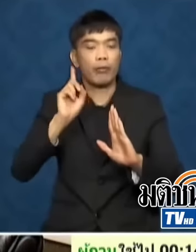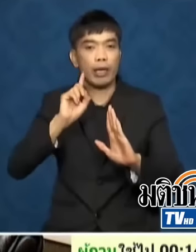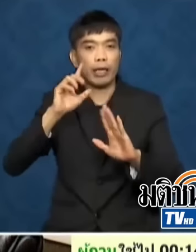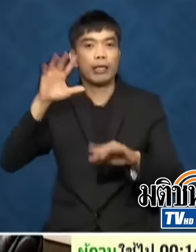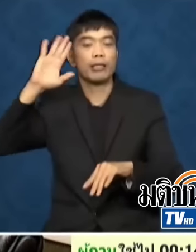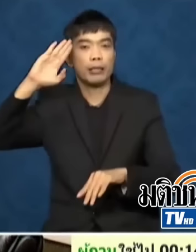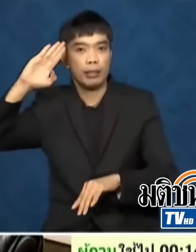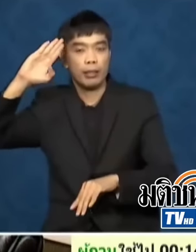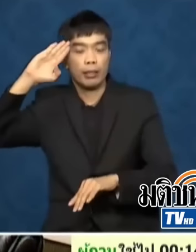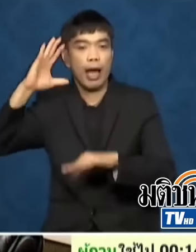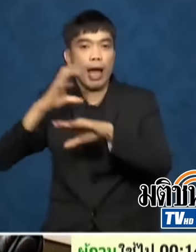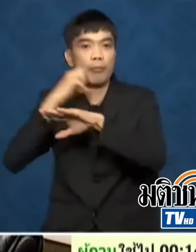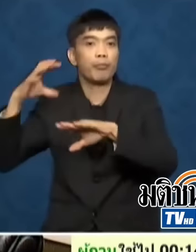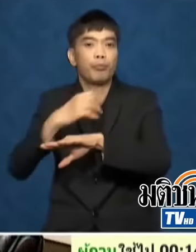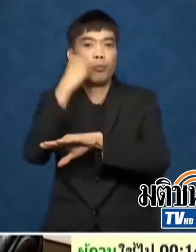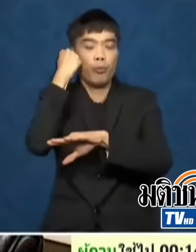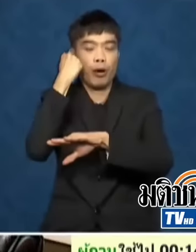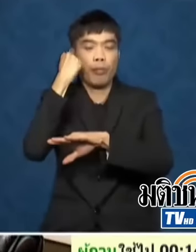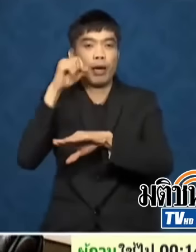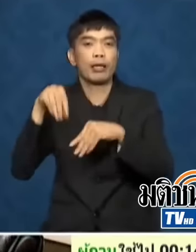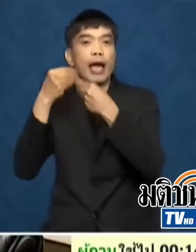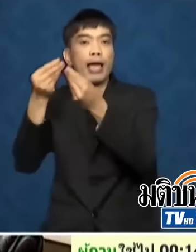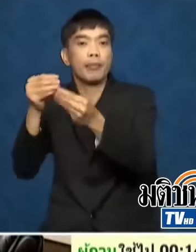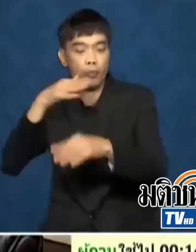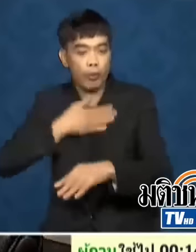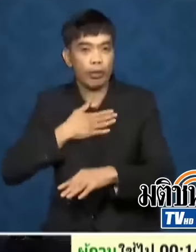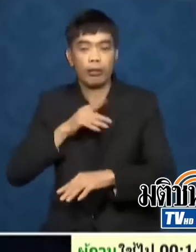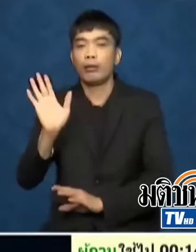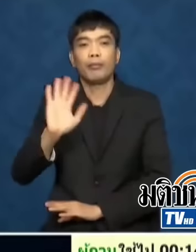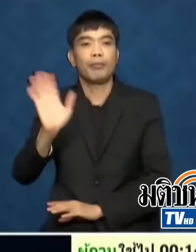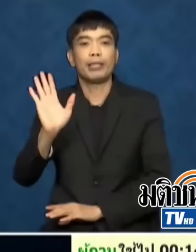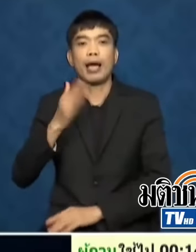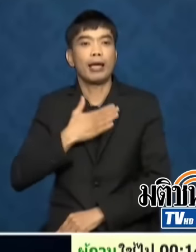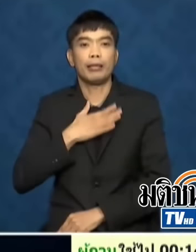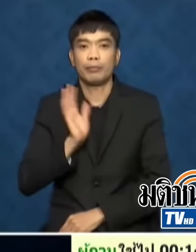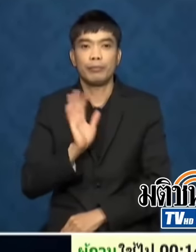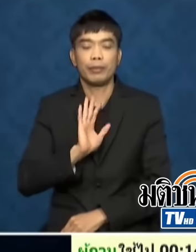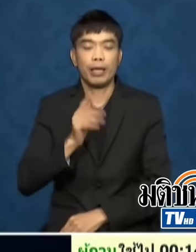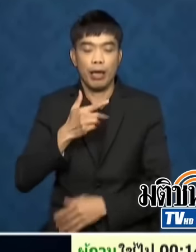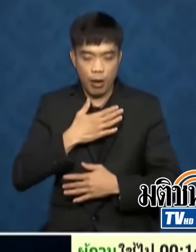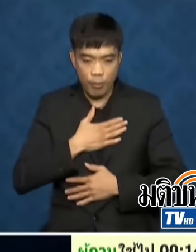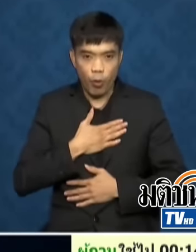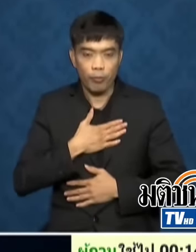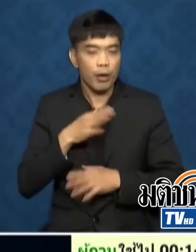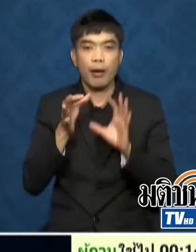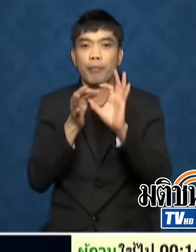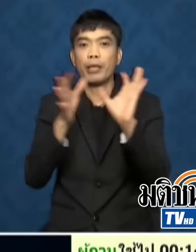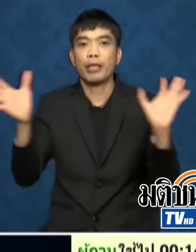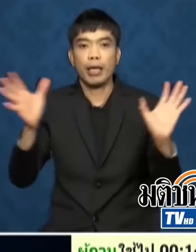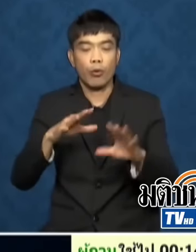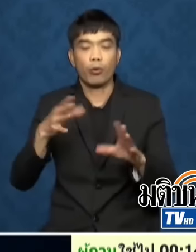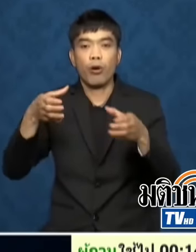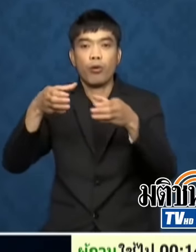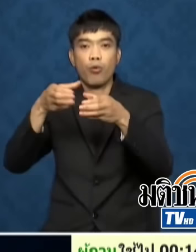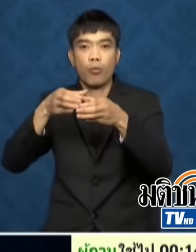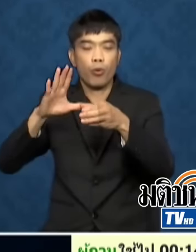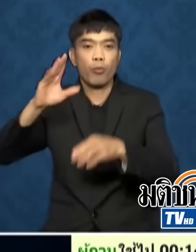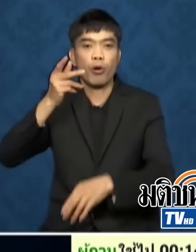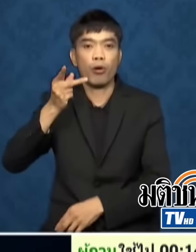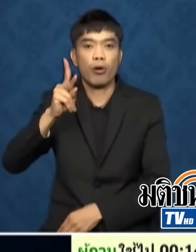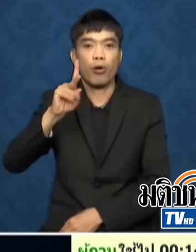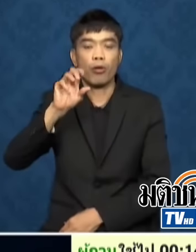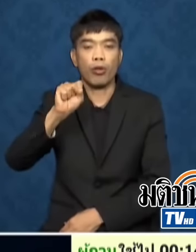เมื่อ22 พฤษภาคม 2557ซึ่งผมคิดว่าอันนี้ไม่เป็นธรรมต่อผมอย่างยิ่งผมเองไม่ใช่ส่วนหนึ่งขององค์คาพยพของคส